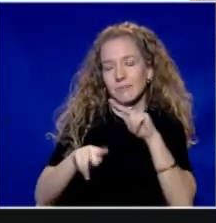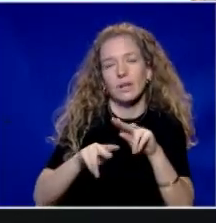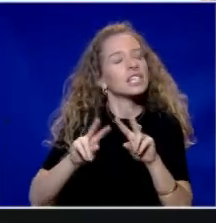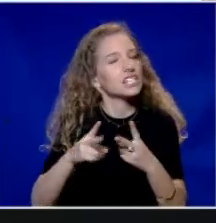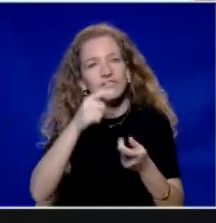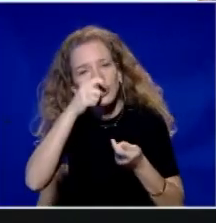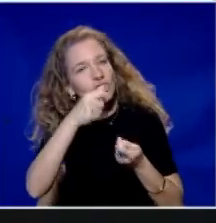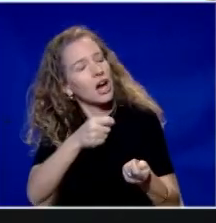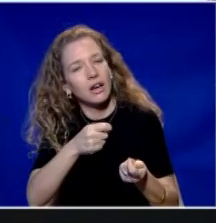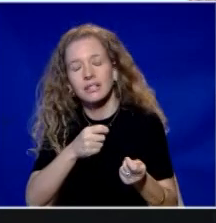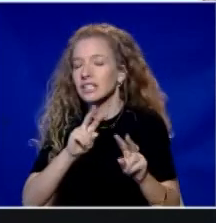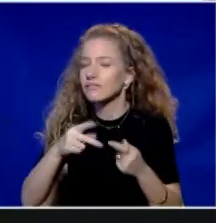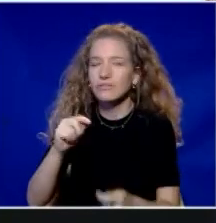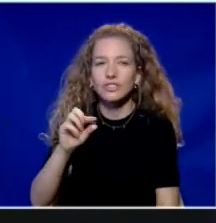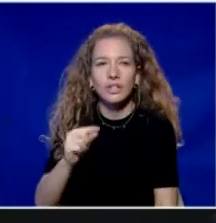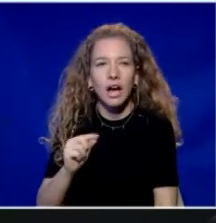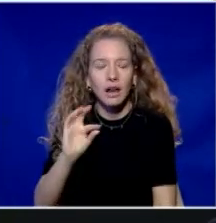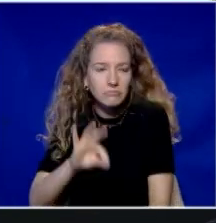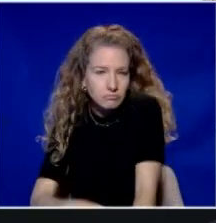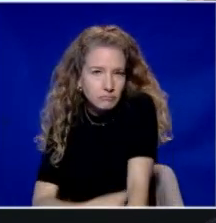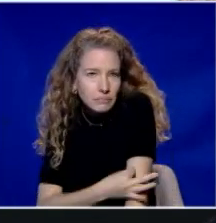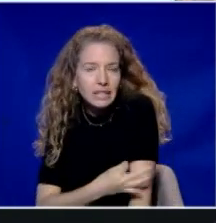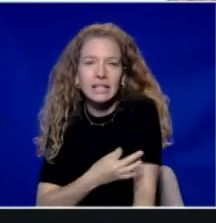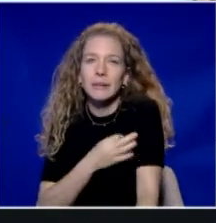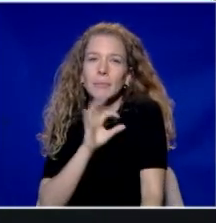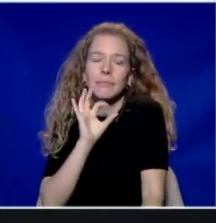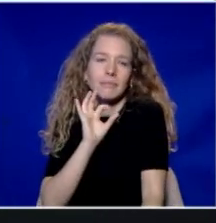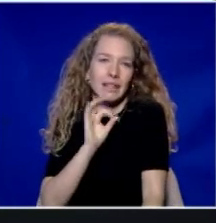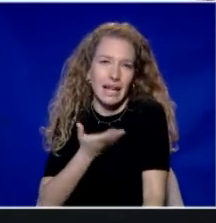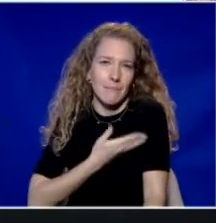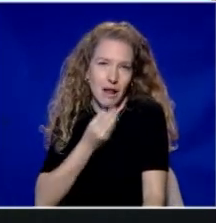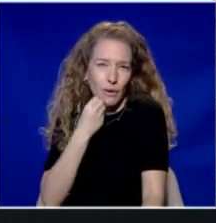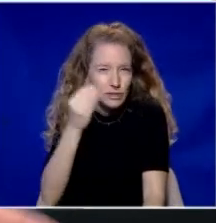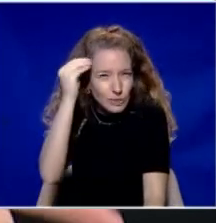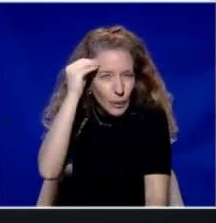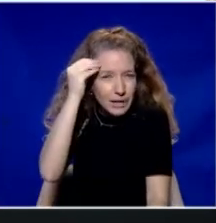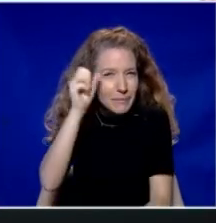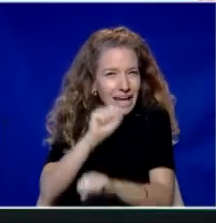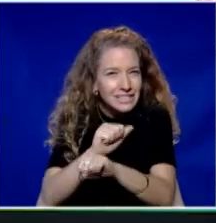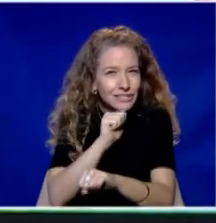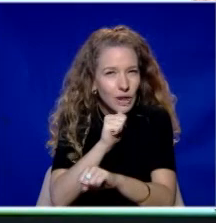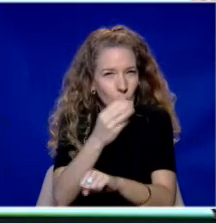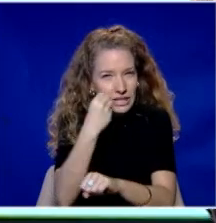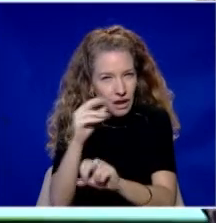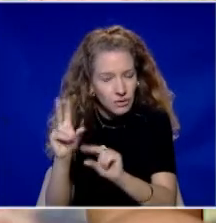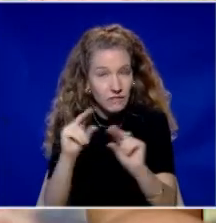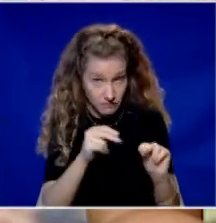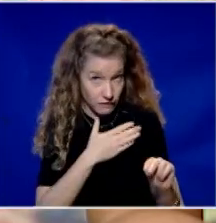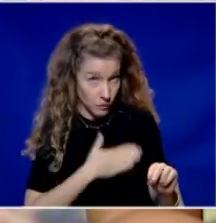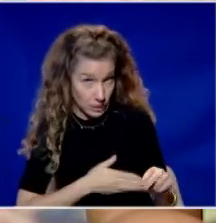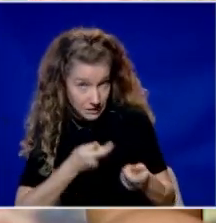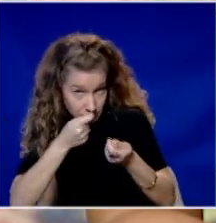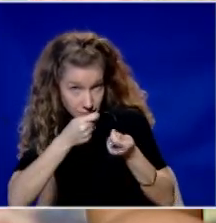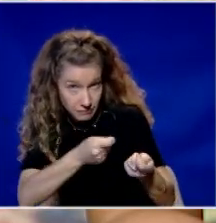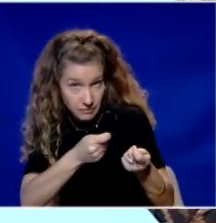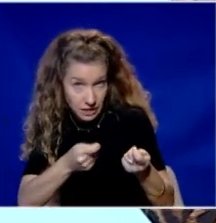לחבר זונדה ואי אפשר לעשות שום טיפול כנגד רצון של, תזכרו עם האסיר הזה שלא רצה אז לאכול. ואתם רוצים בכפייה, אתם רוצים. רצינו, אבל